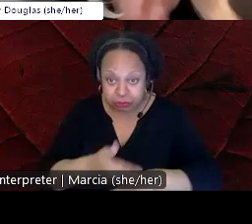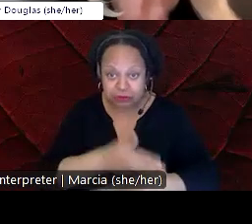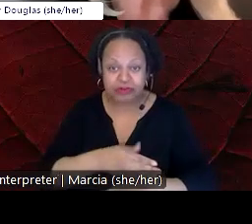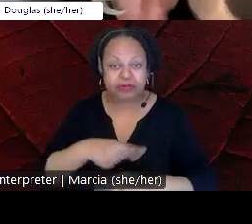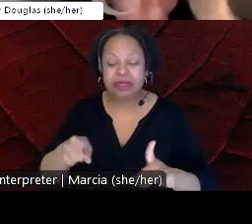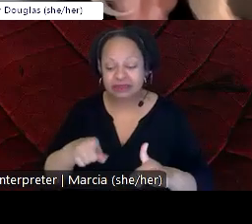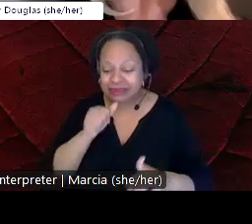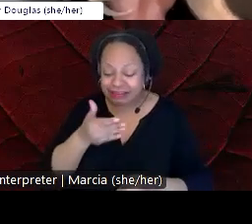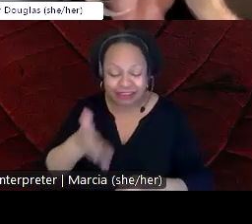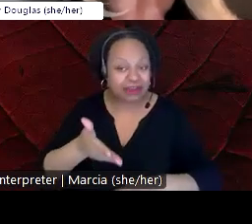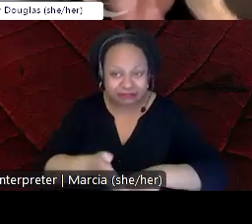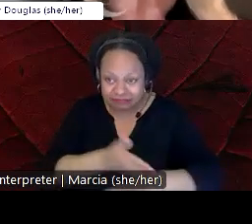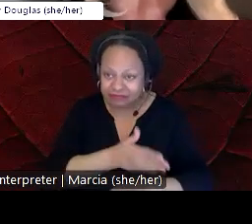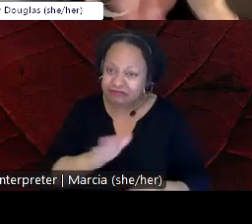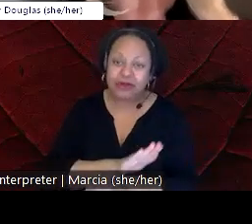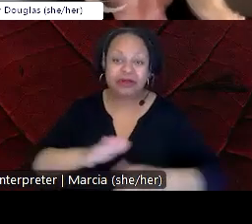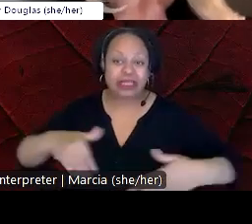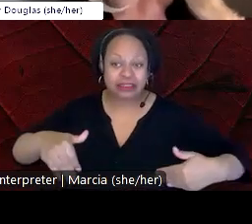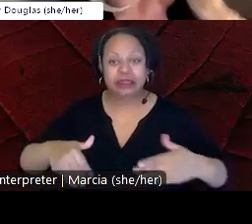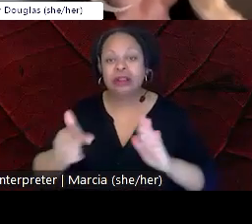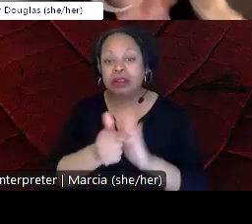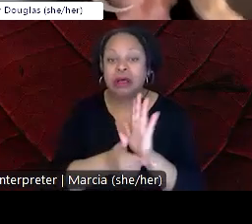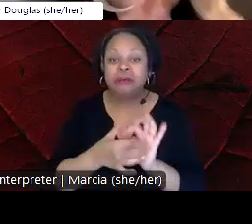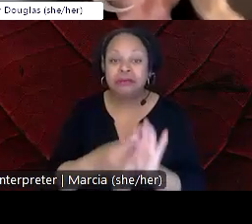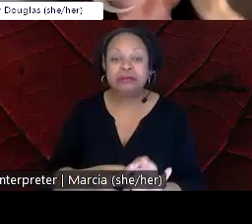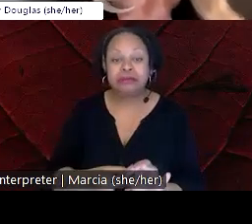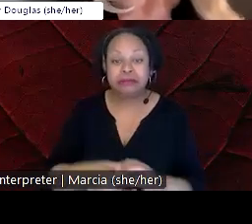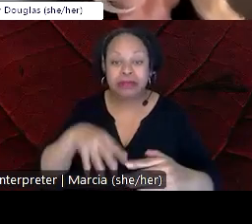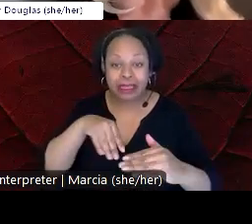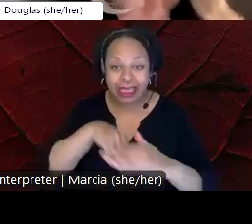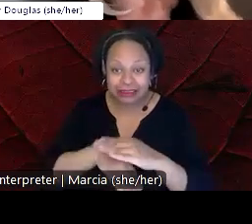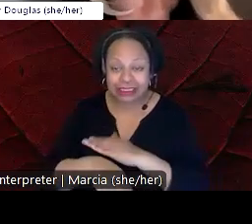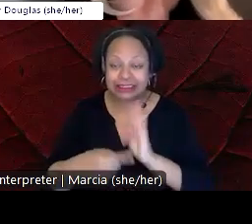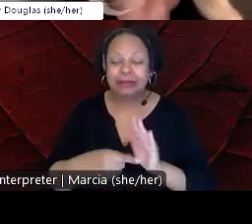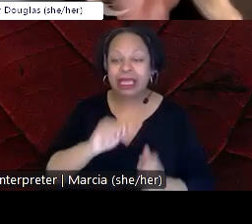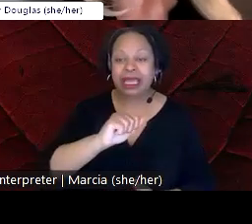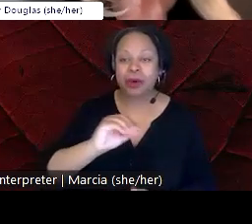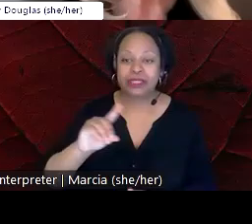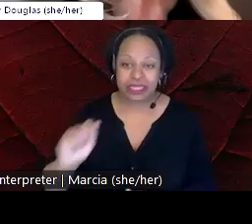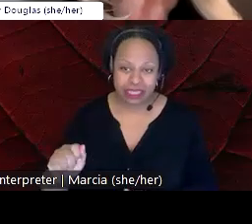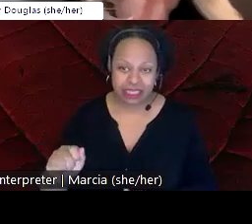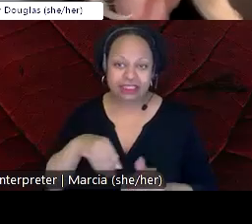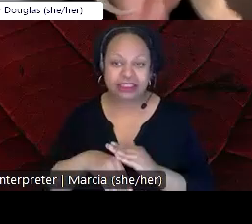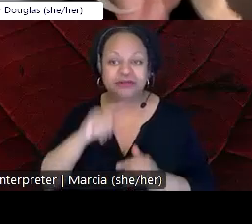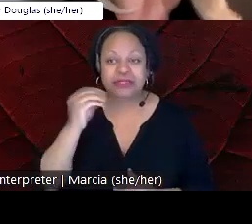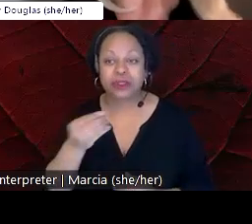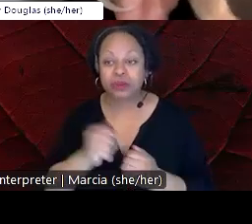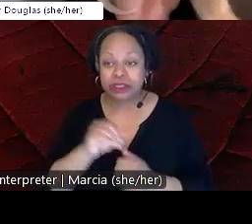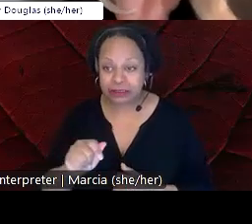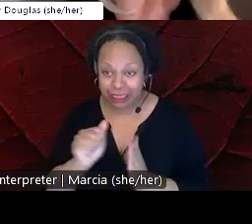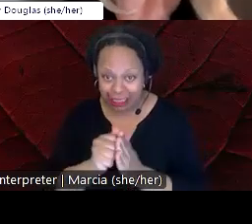pas encore. Nous savons que la loi concernant l'accessibilité, par exemple,